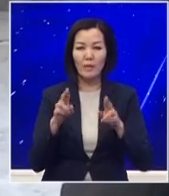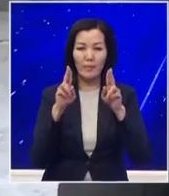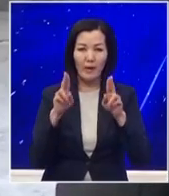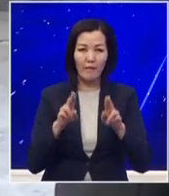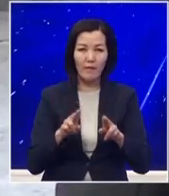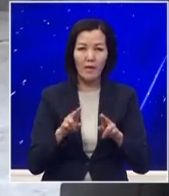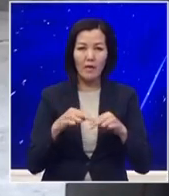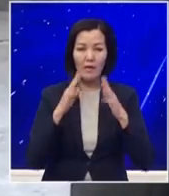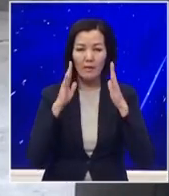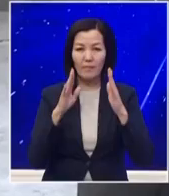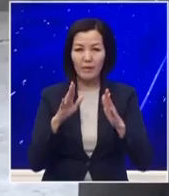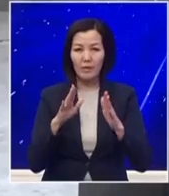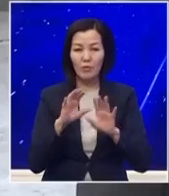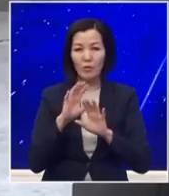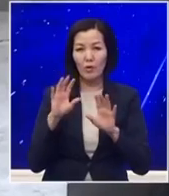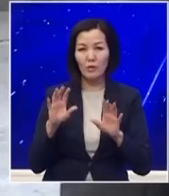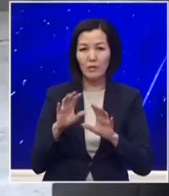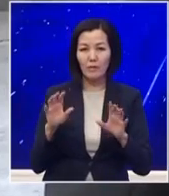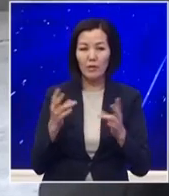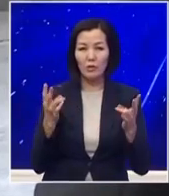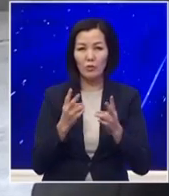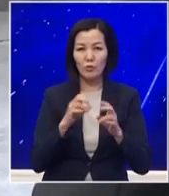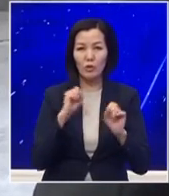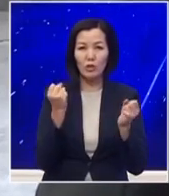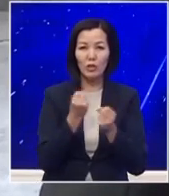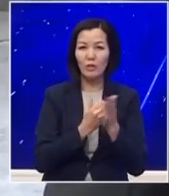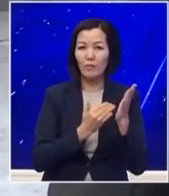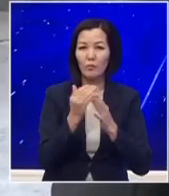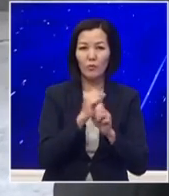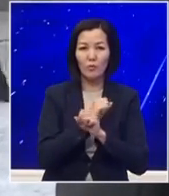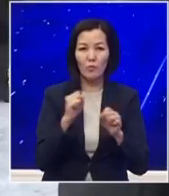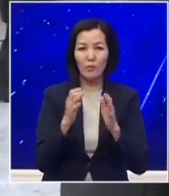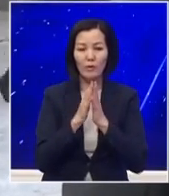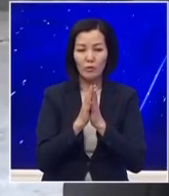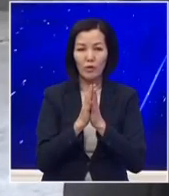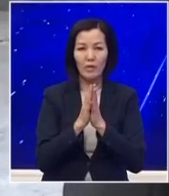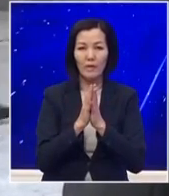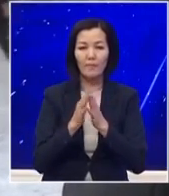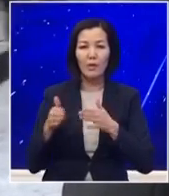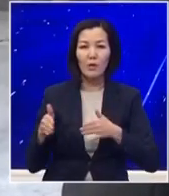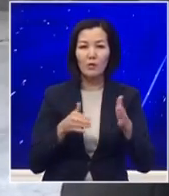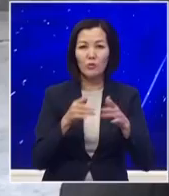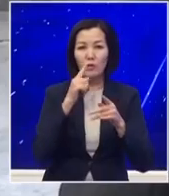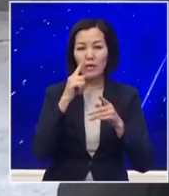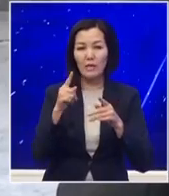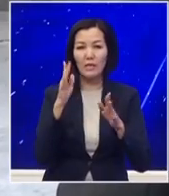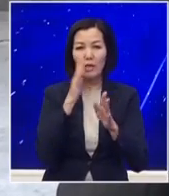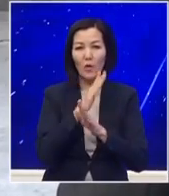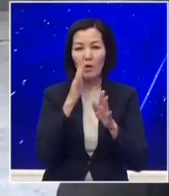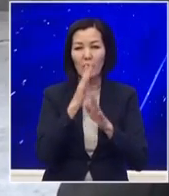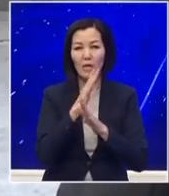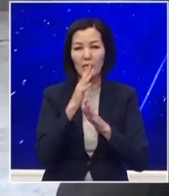ережесін сақтауды және сіздерден жылдамдықты асырмауды сұраймыз. Жолға шыққан кезде ауа